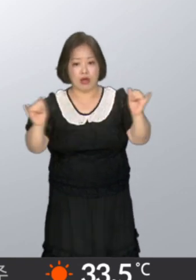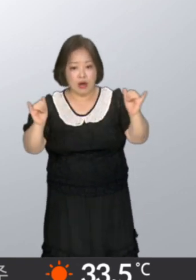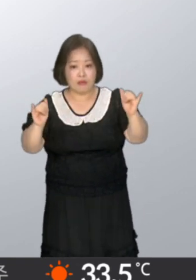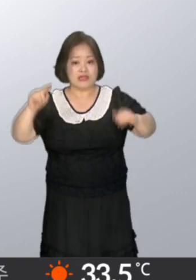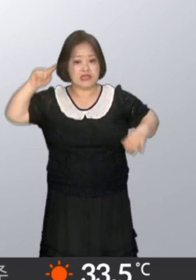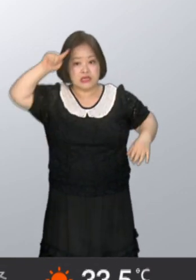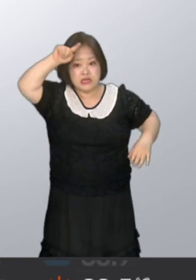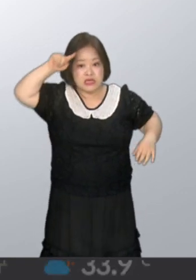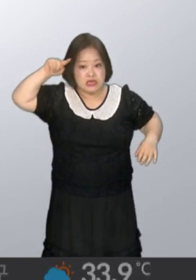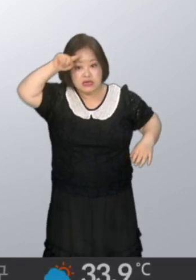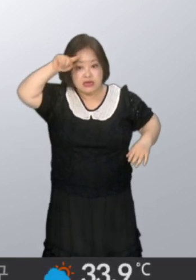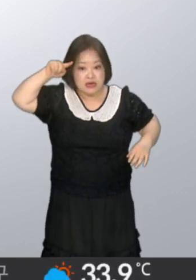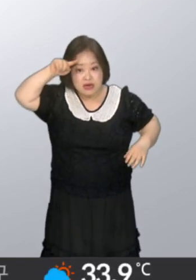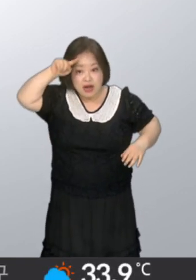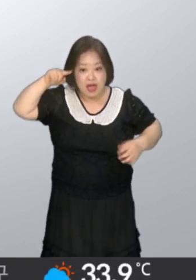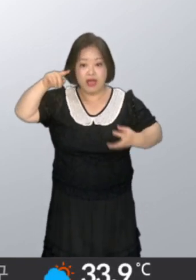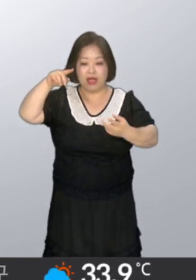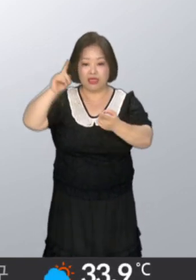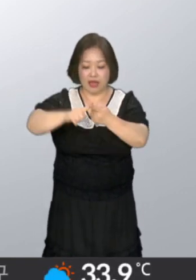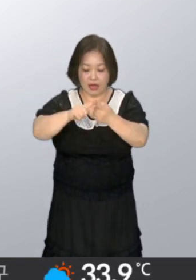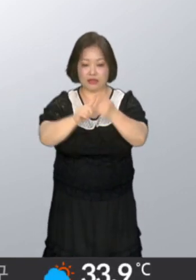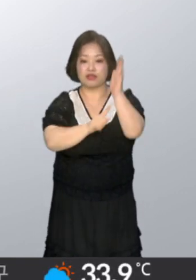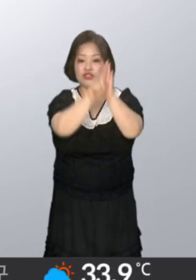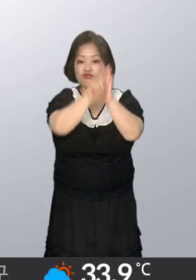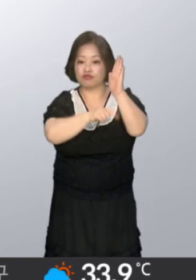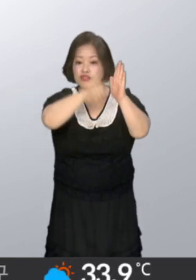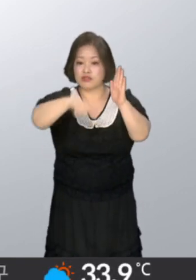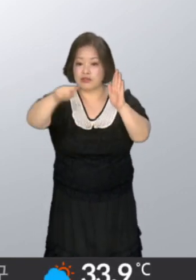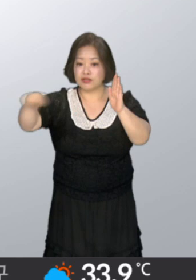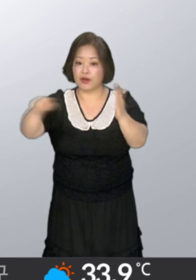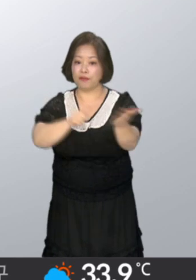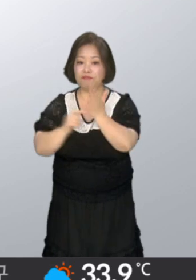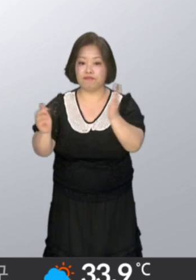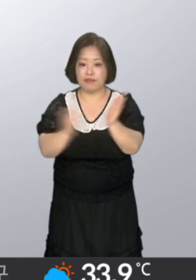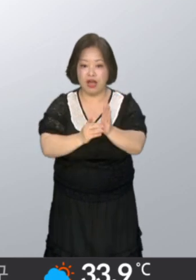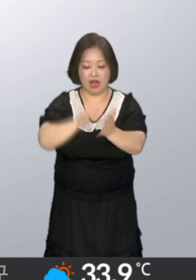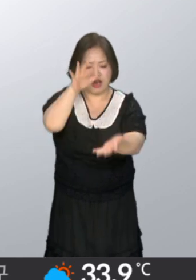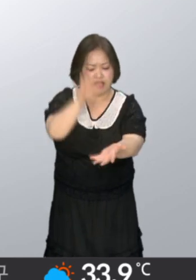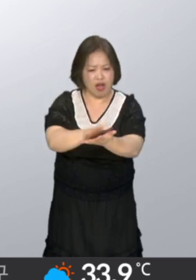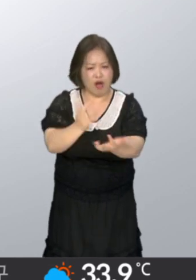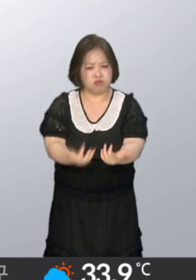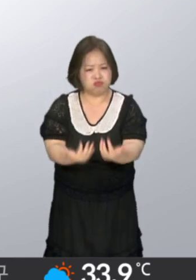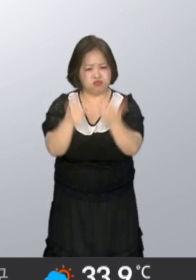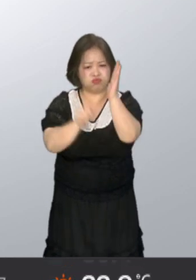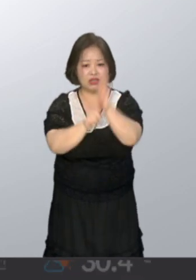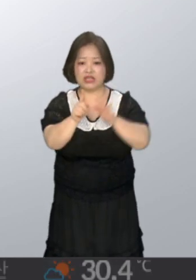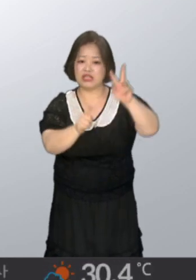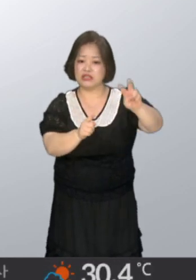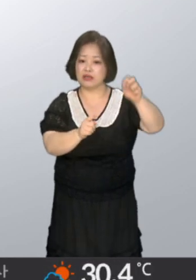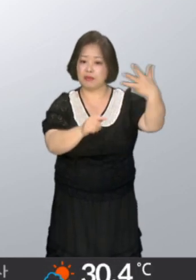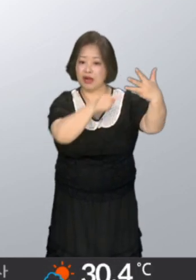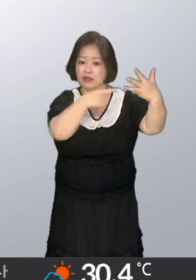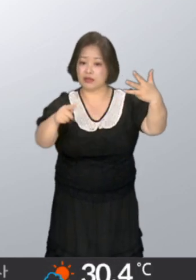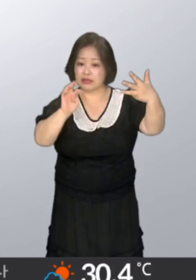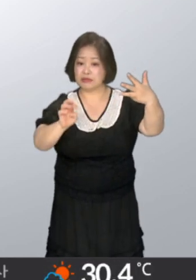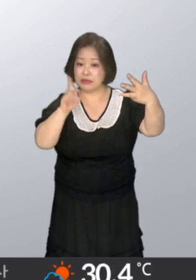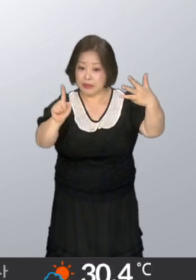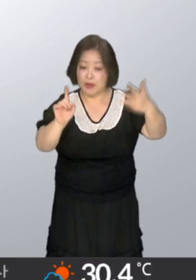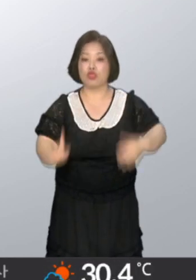사람이 받는 스트레스를 수치로 나타낸 겁니다. 열 스트레스 지수가 28도에서 32도면